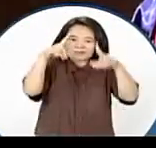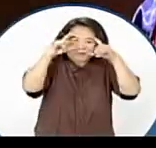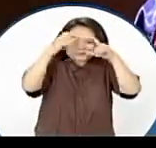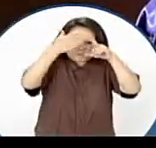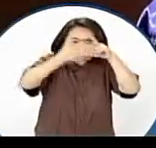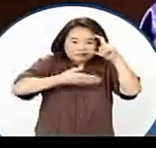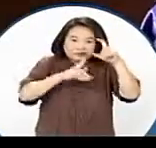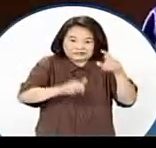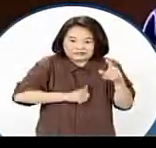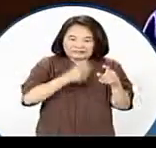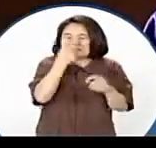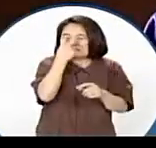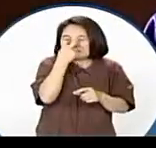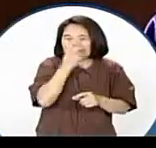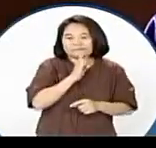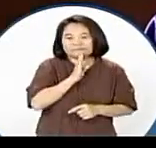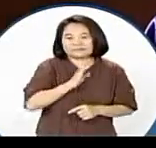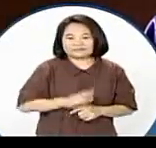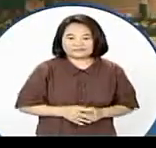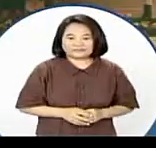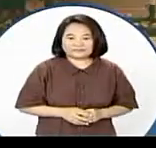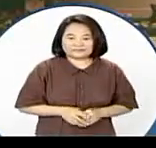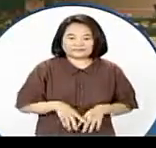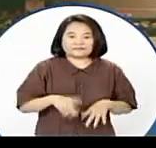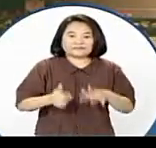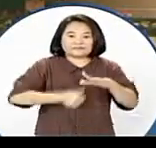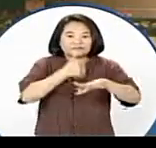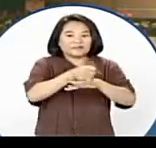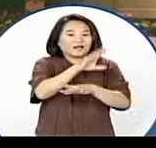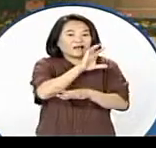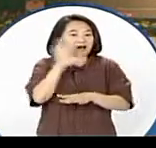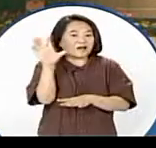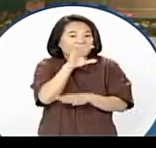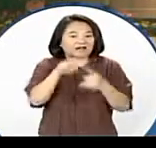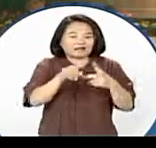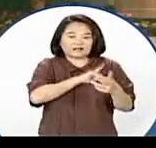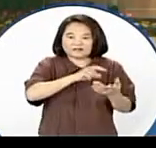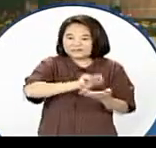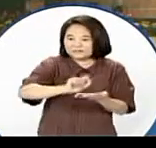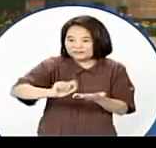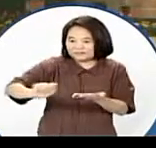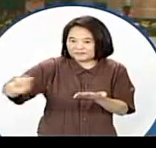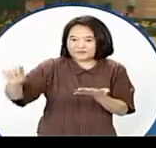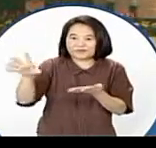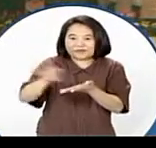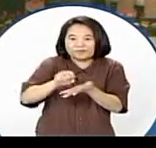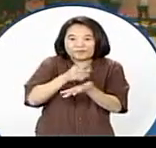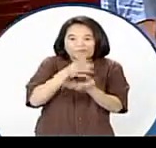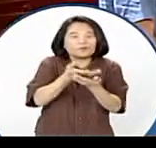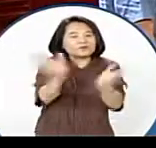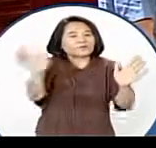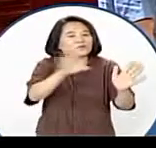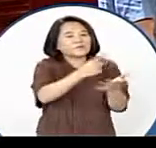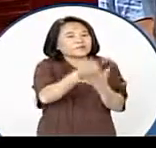年加尾伊其实系类似种人士。出台地点离风冲过位，伊每间创作歌曲录起来，本台加